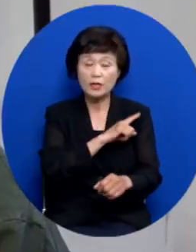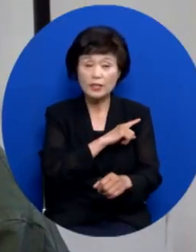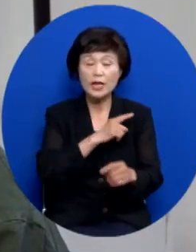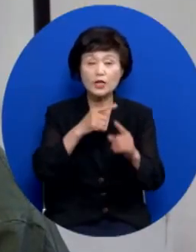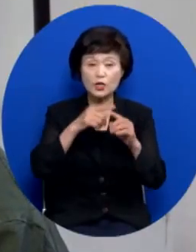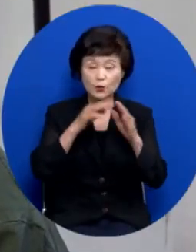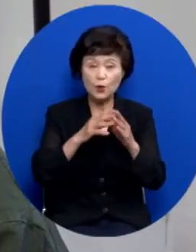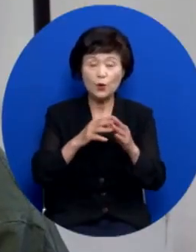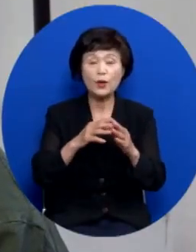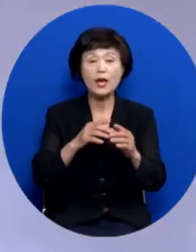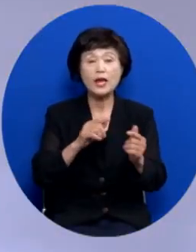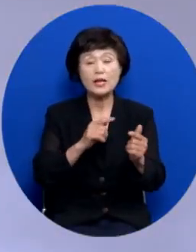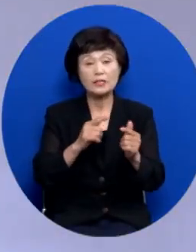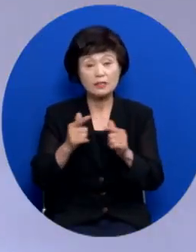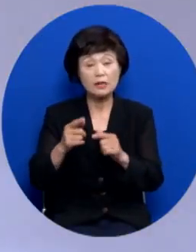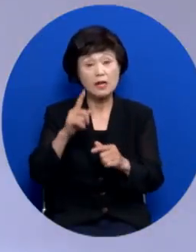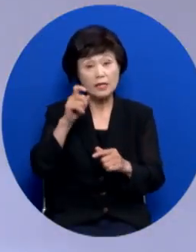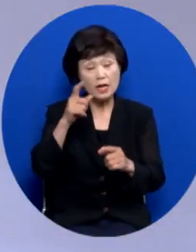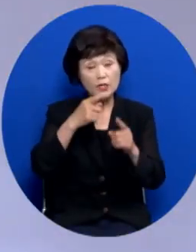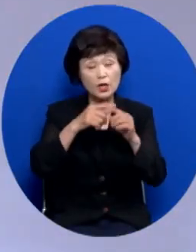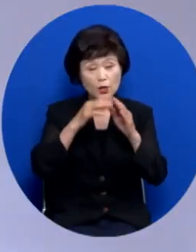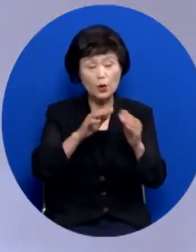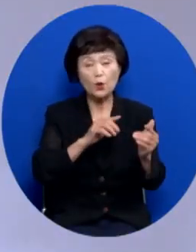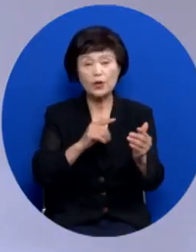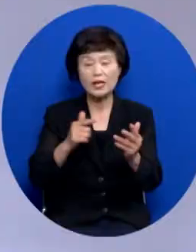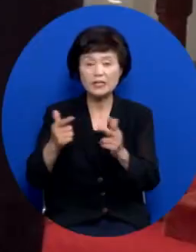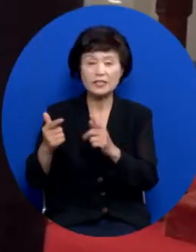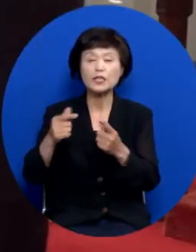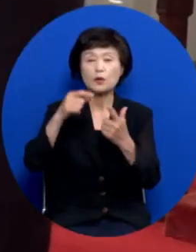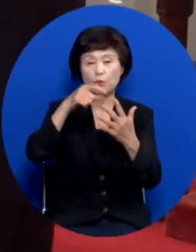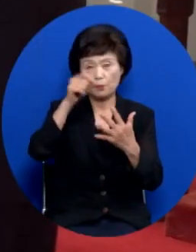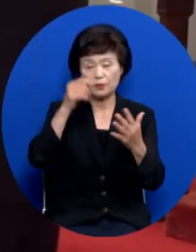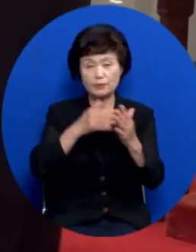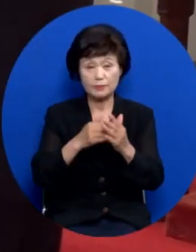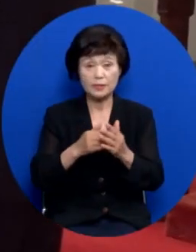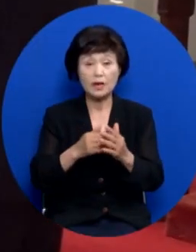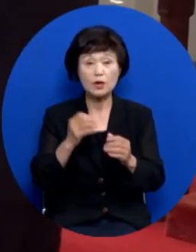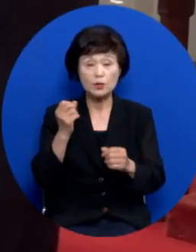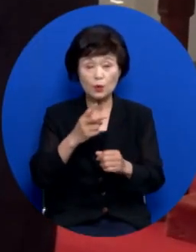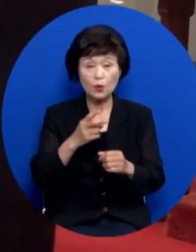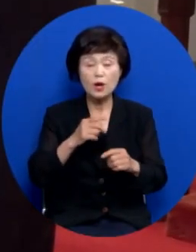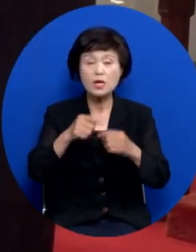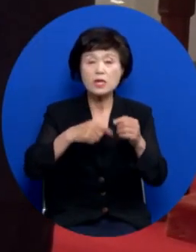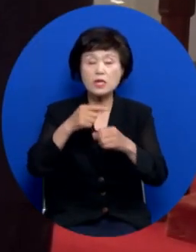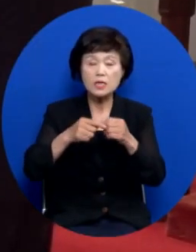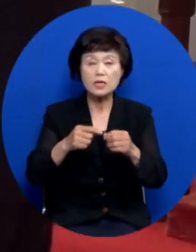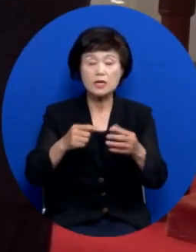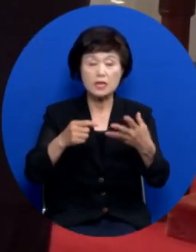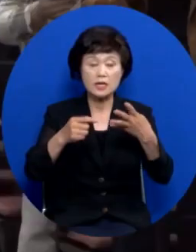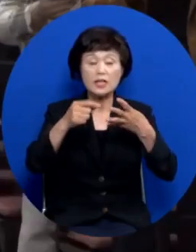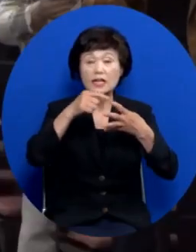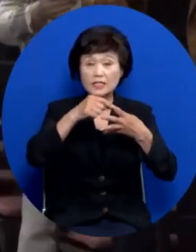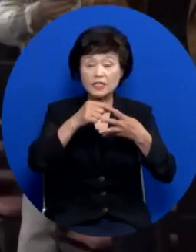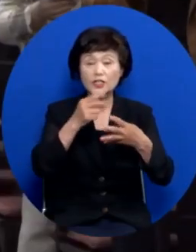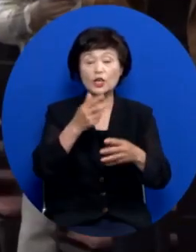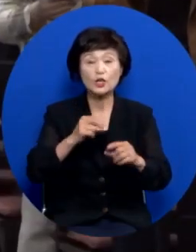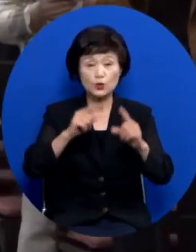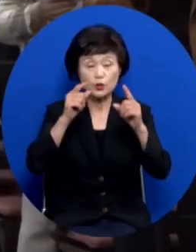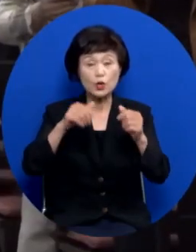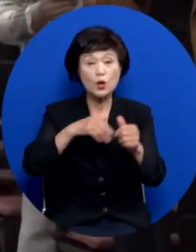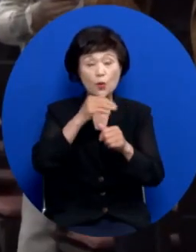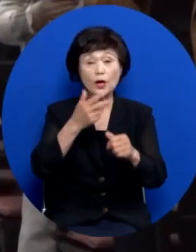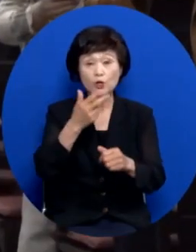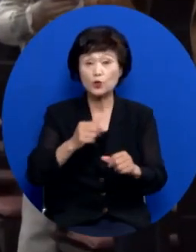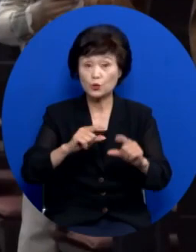교회, 효동교회 등 11개 교회가 선정됐습니다. 한편 매해 6월 첫째 주일인 환경주일은